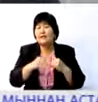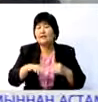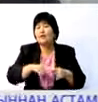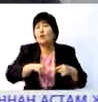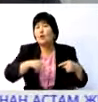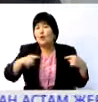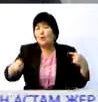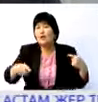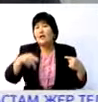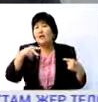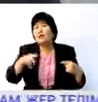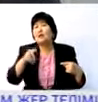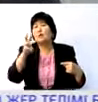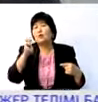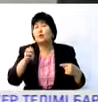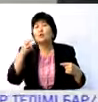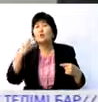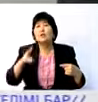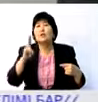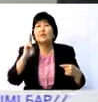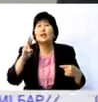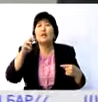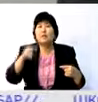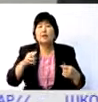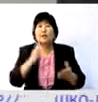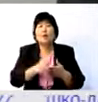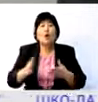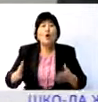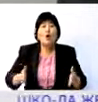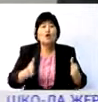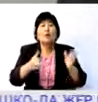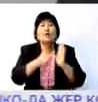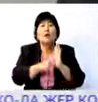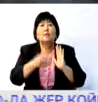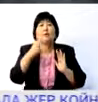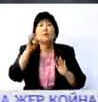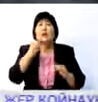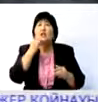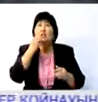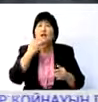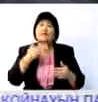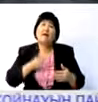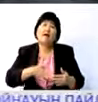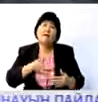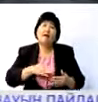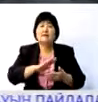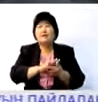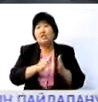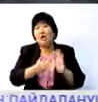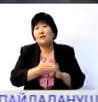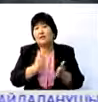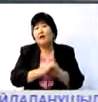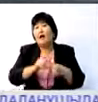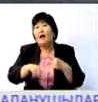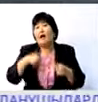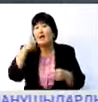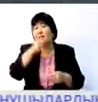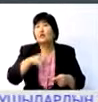ұзындығы 2339 километрді құрайды. Жолдардың 63% жақсы және қанағаттанарлық жағдайда. Ал келер